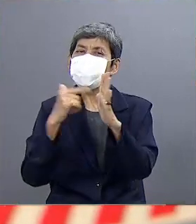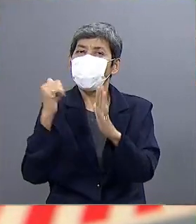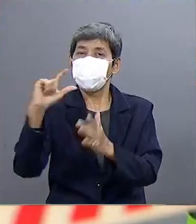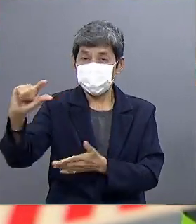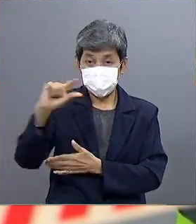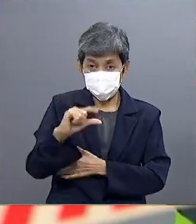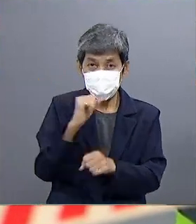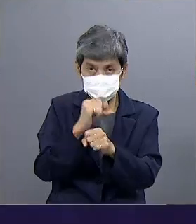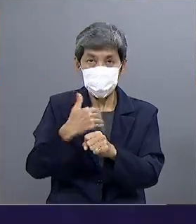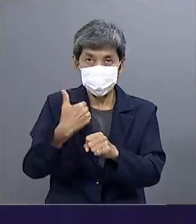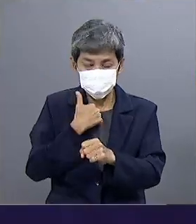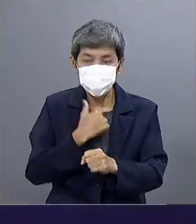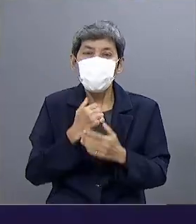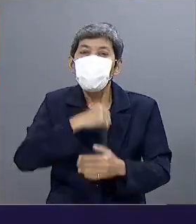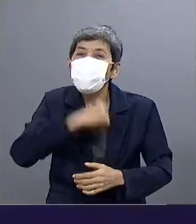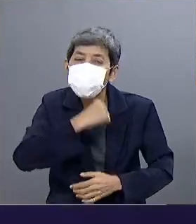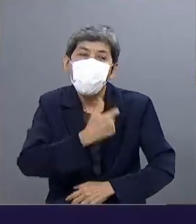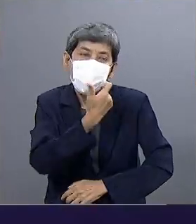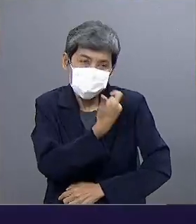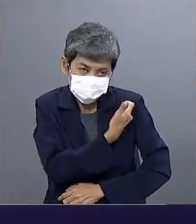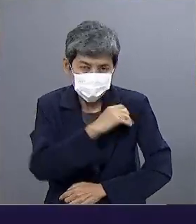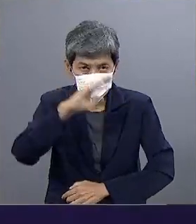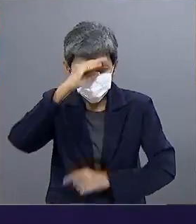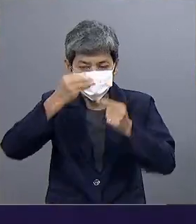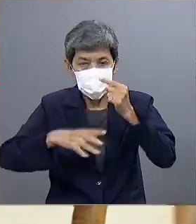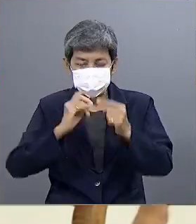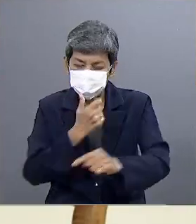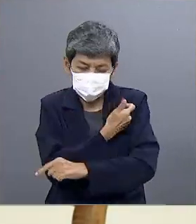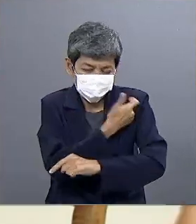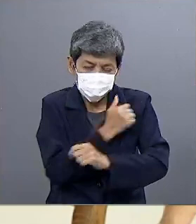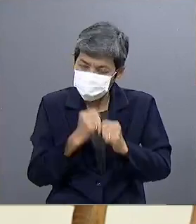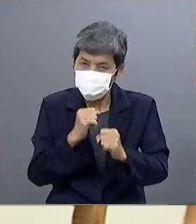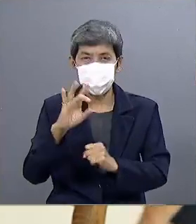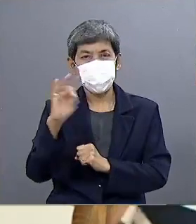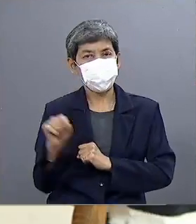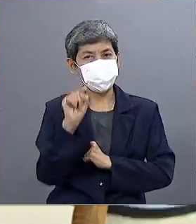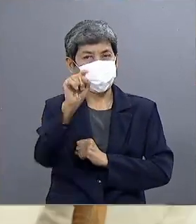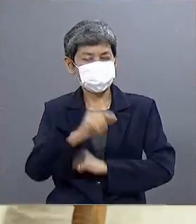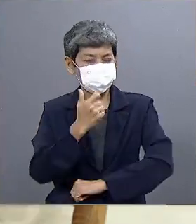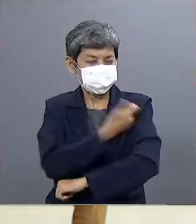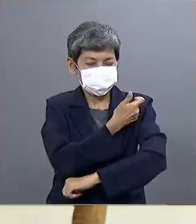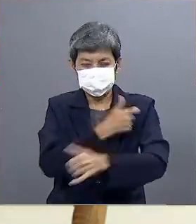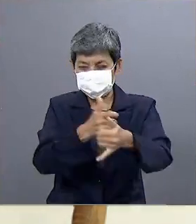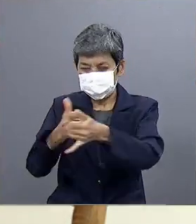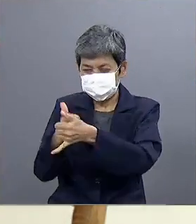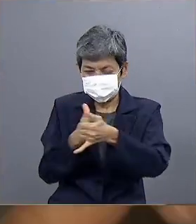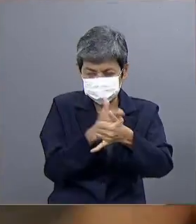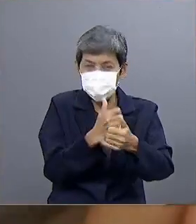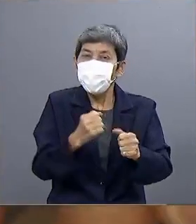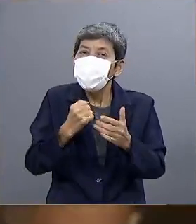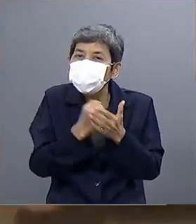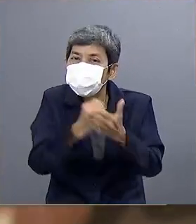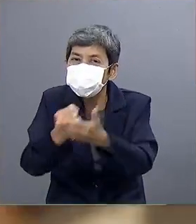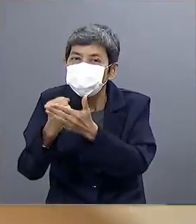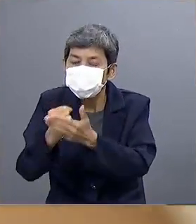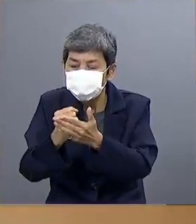ให้กับผู้สูงอายุแล้วก็กลุ่ม7โรคเรื้อรังให้ได้ร้อยละ80ของกลุ่มประชากรเพื่อลดอาการหนักและอัตราการเสียชีวิตโ